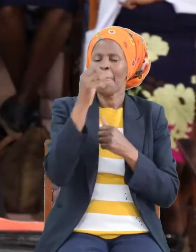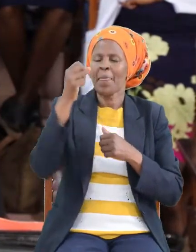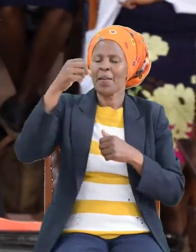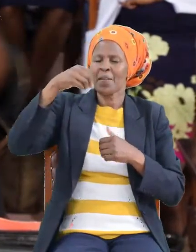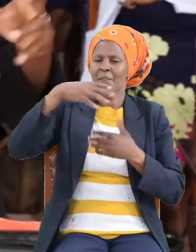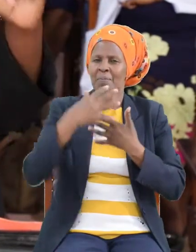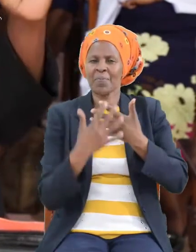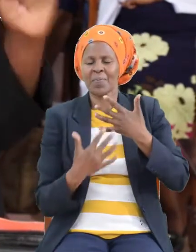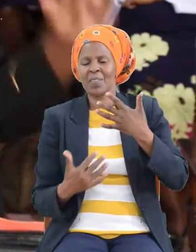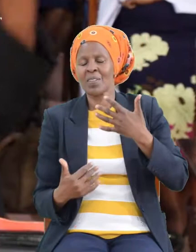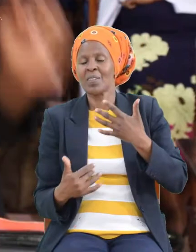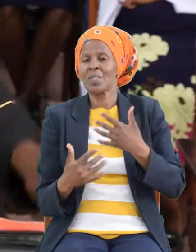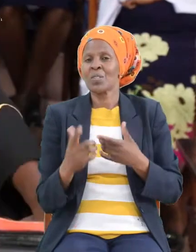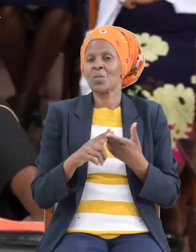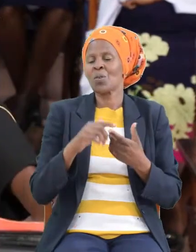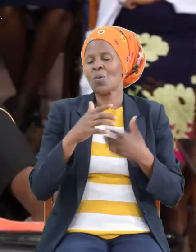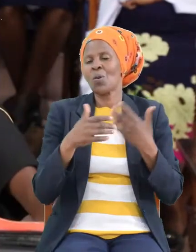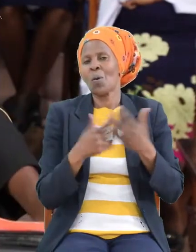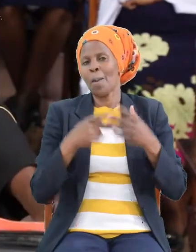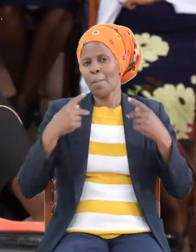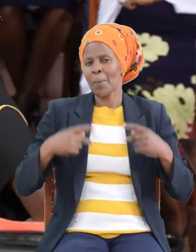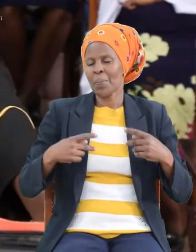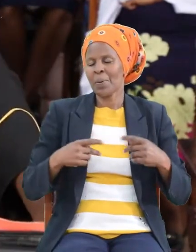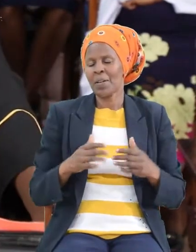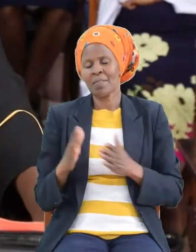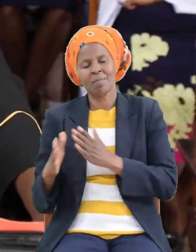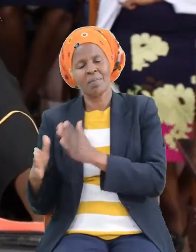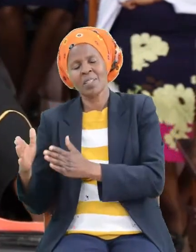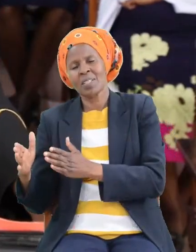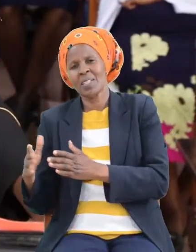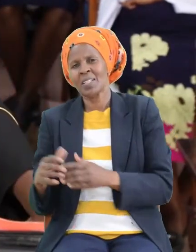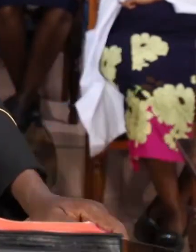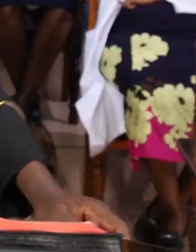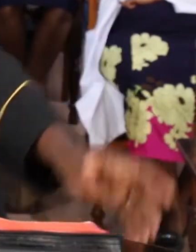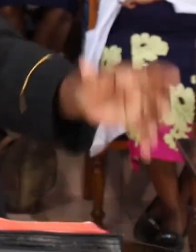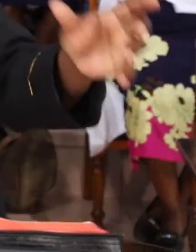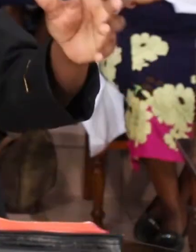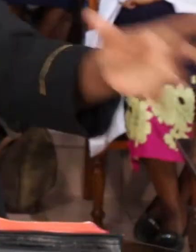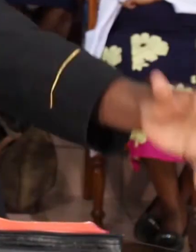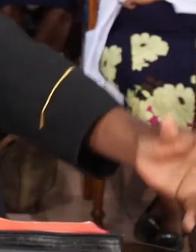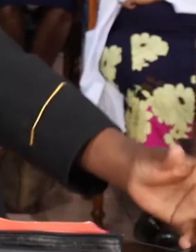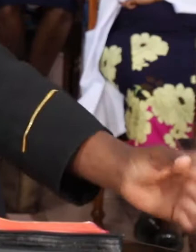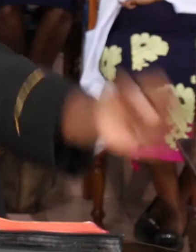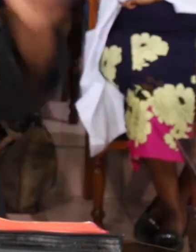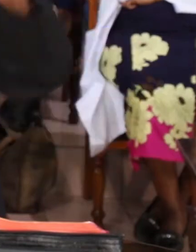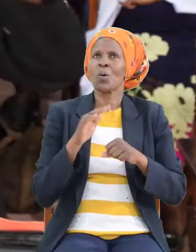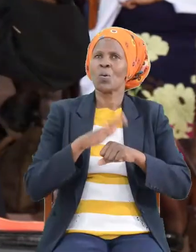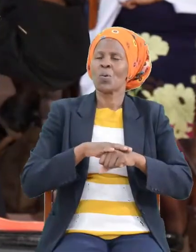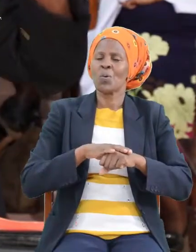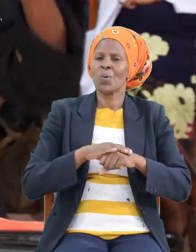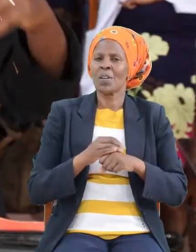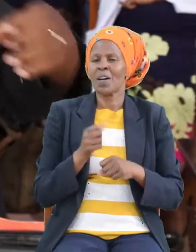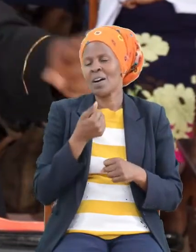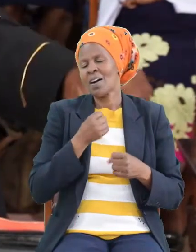unatirilika mpaka pia kwa mtu na mwenzake. Na mambo inakuwa sawa. Kuna kuelewanwa kwa mke na